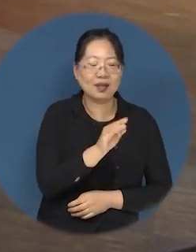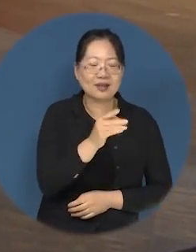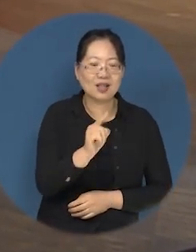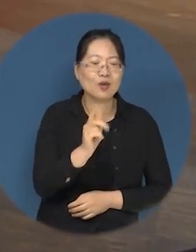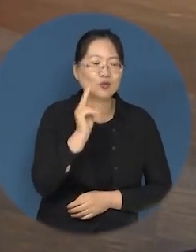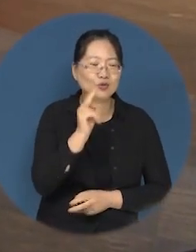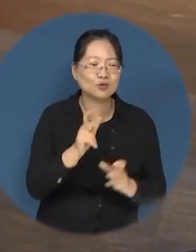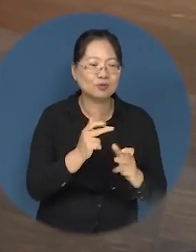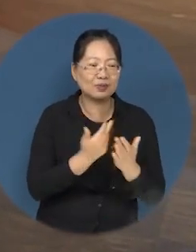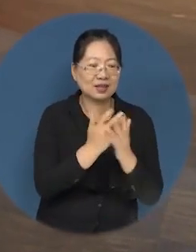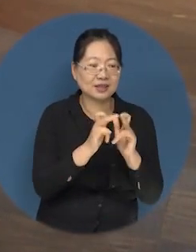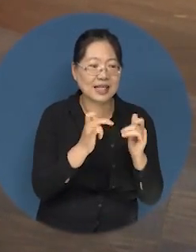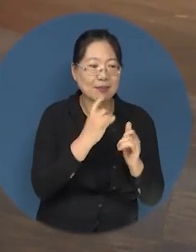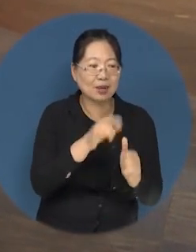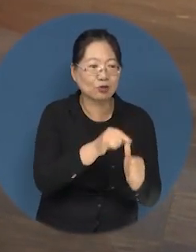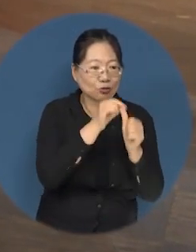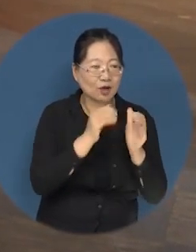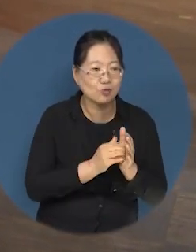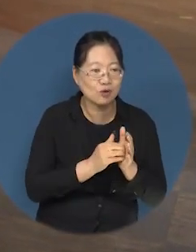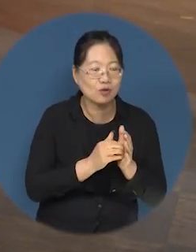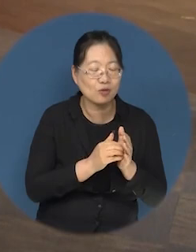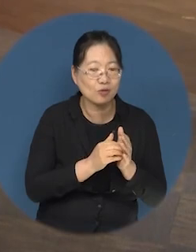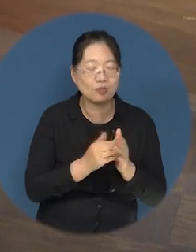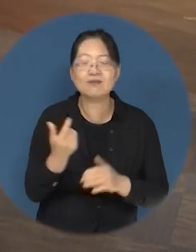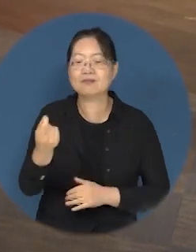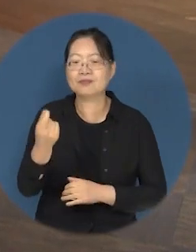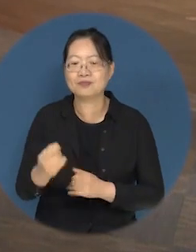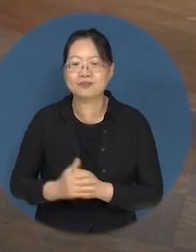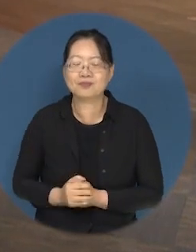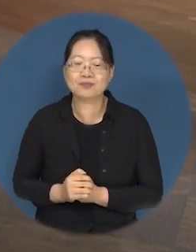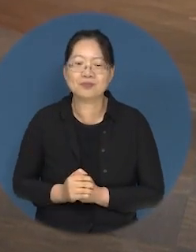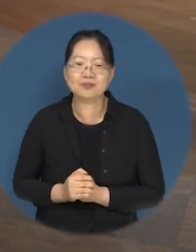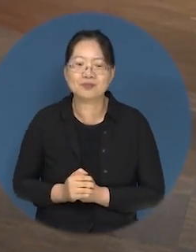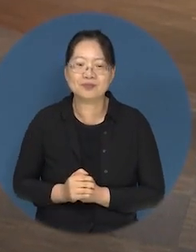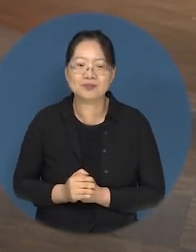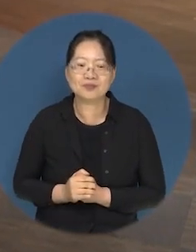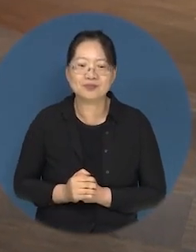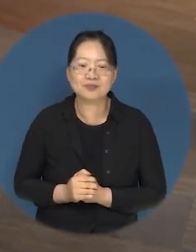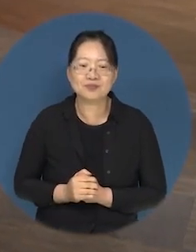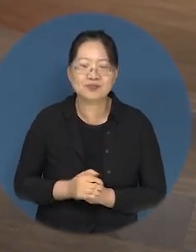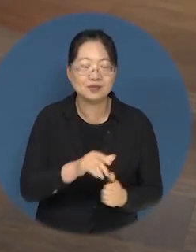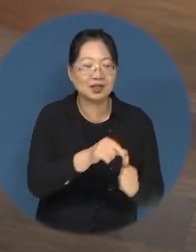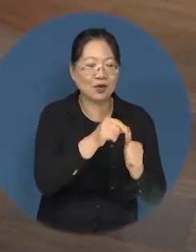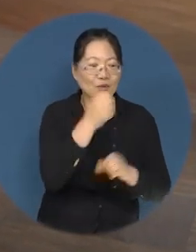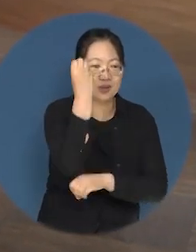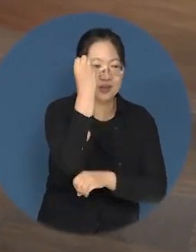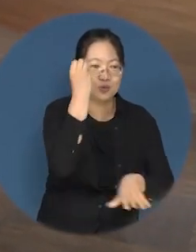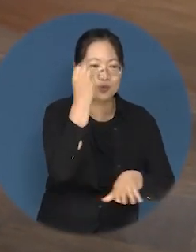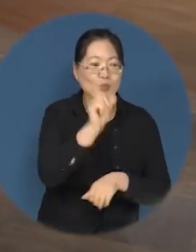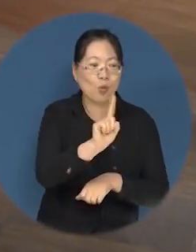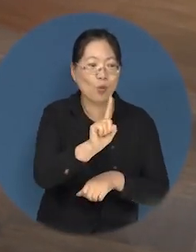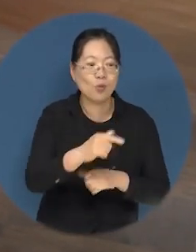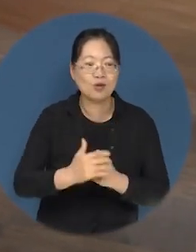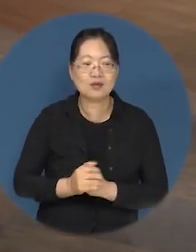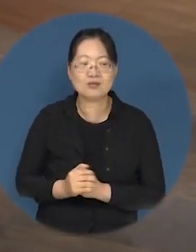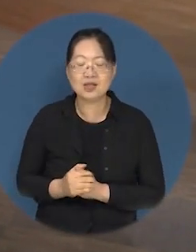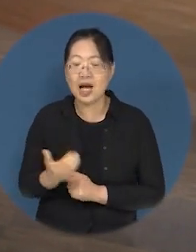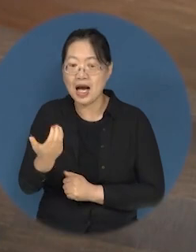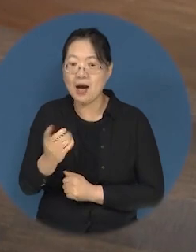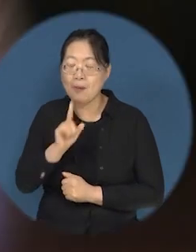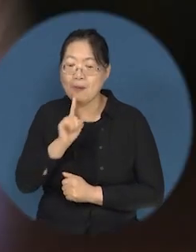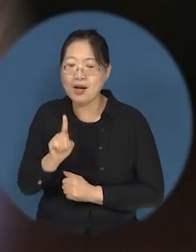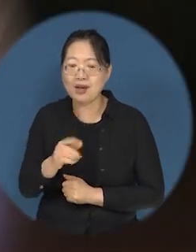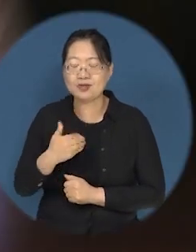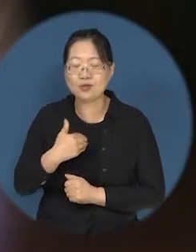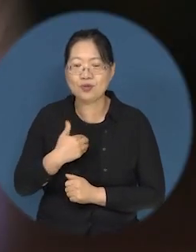중증 발달 장애인만 고용합니까? 아니면 예, 그렇습니다. 그렇습니까? 예. 어떤 뭐 채용의 기준 같은 게 있습니까? 아까